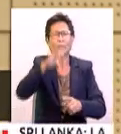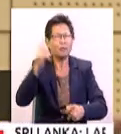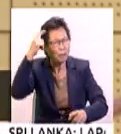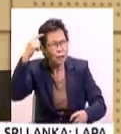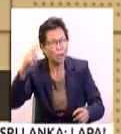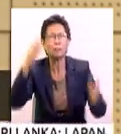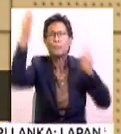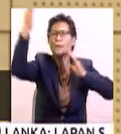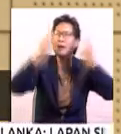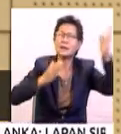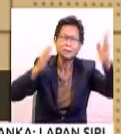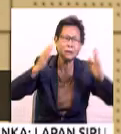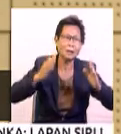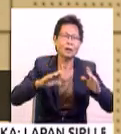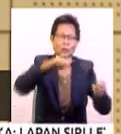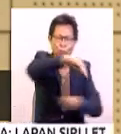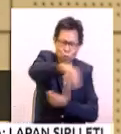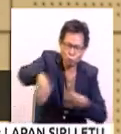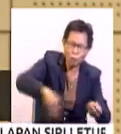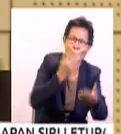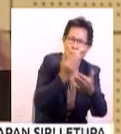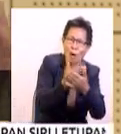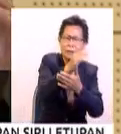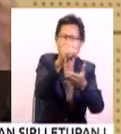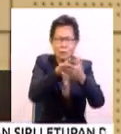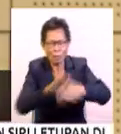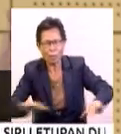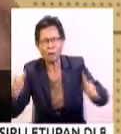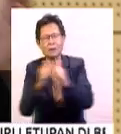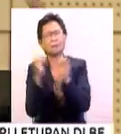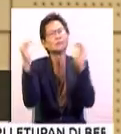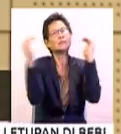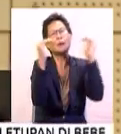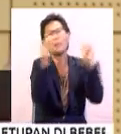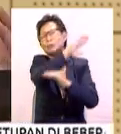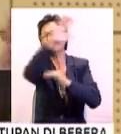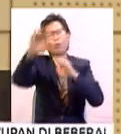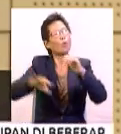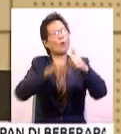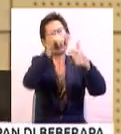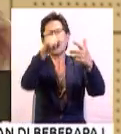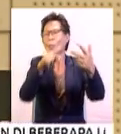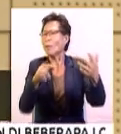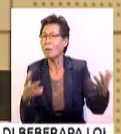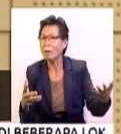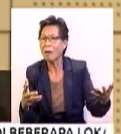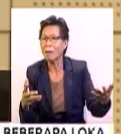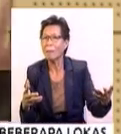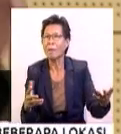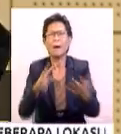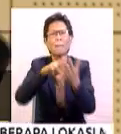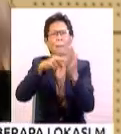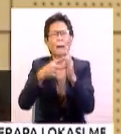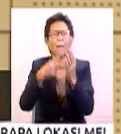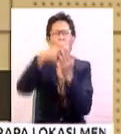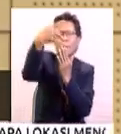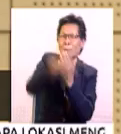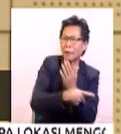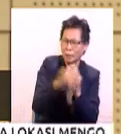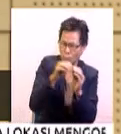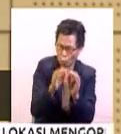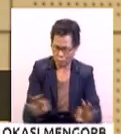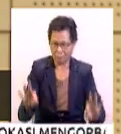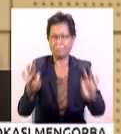fikirkan negara kita beralih dengan baik, dengan selamat, dengan stabil dan semua tu. Tetapi pengisian itu lebih